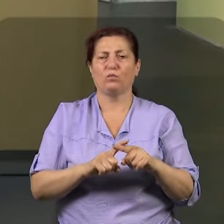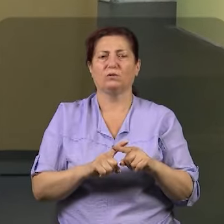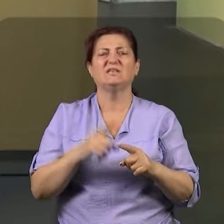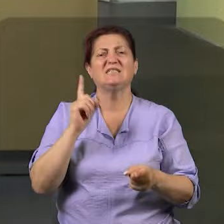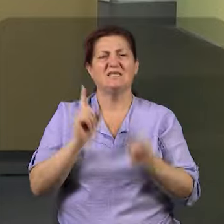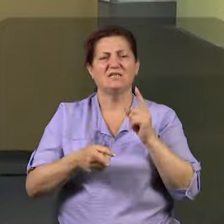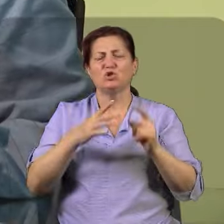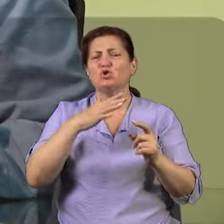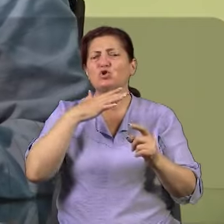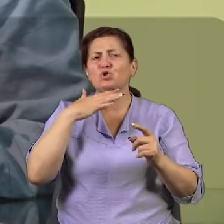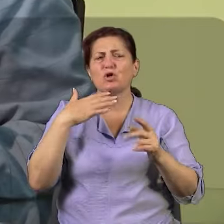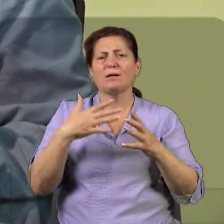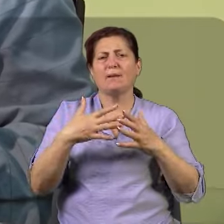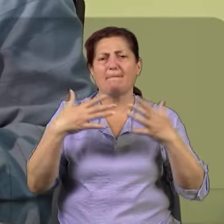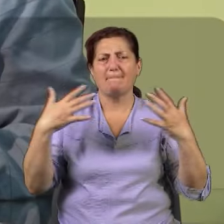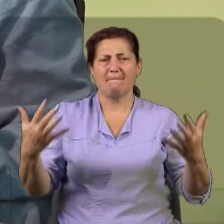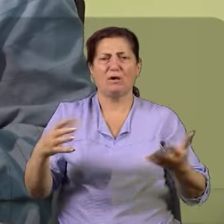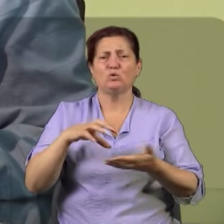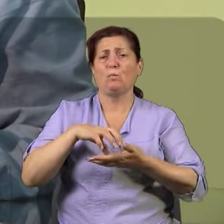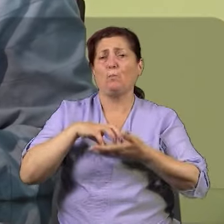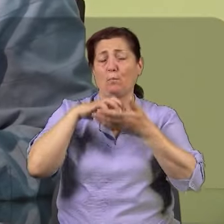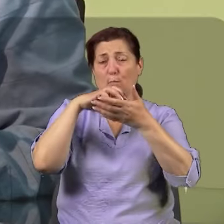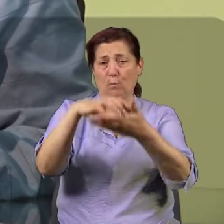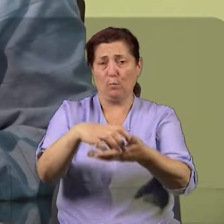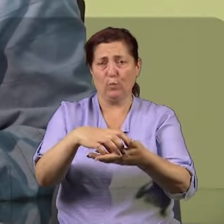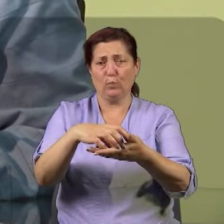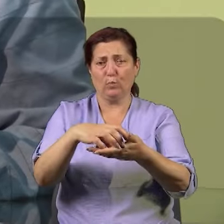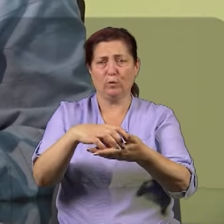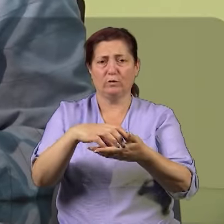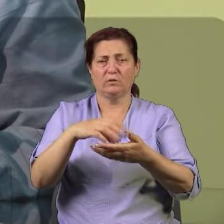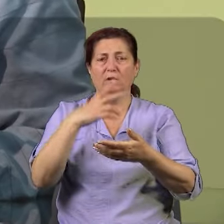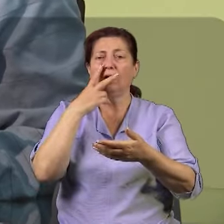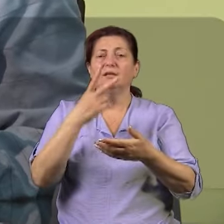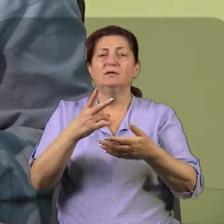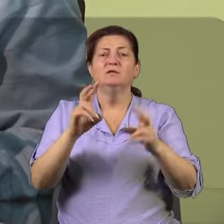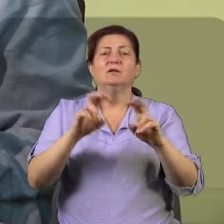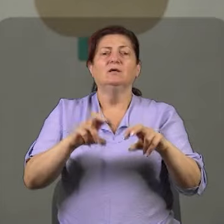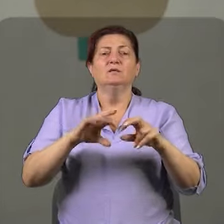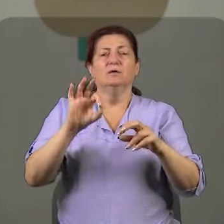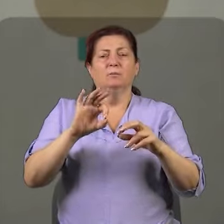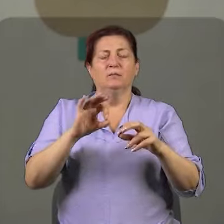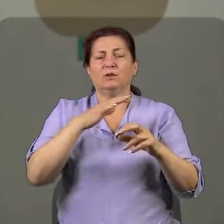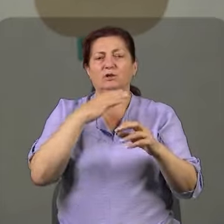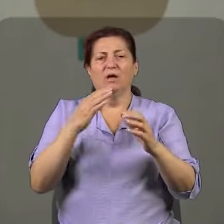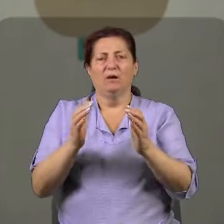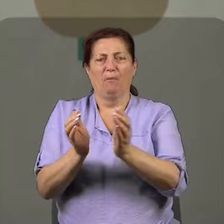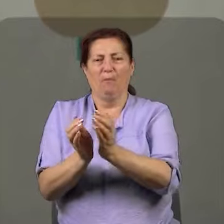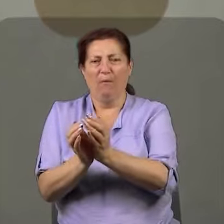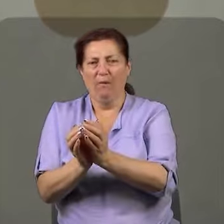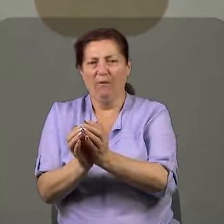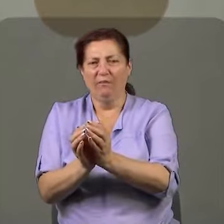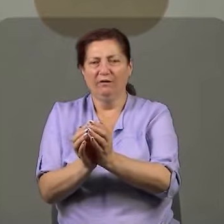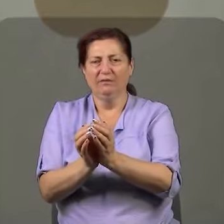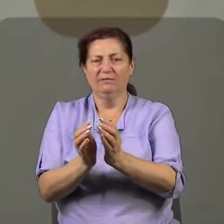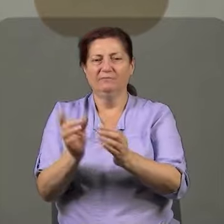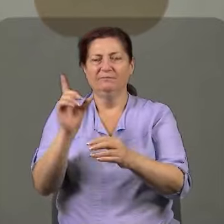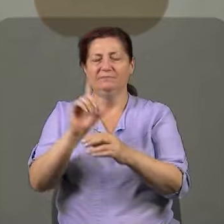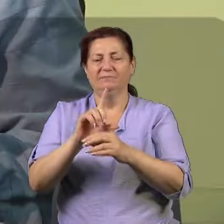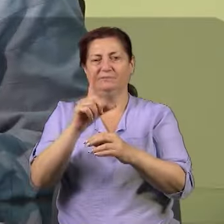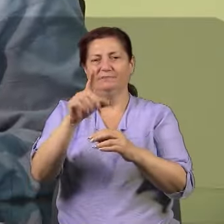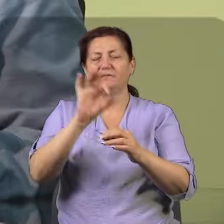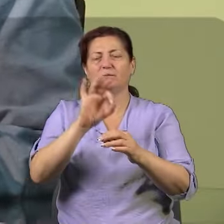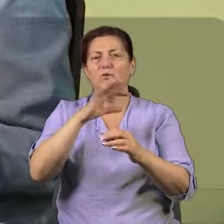իսկապես շատ-շատ մեծ է բյուջեն տեսական հետազոտությունների համար եւ շատ փոքրիկ։ Ֆունդամենտալ։ Այո, ֆունդամենտալի համար շատ ավելի